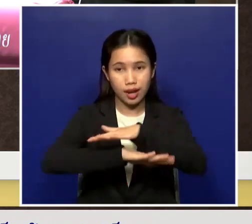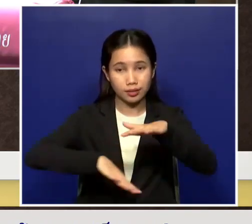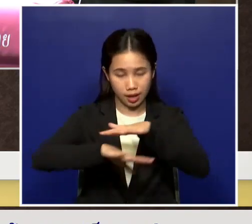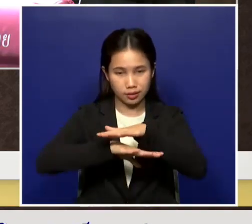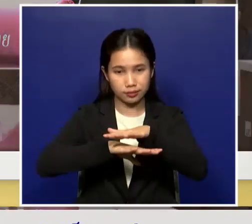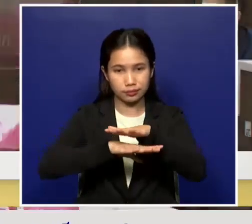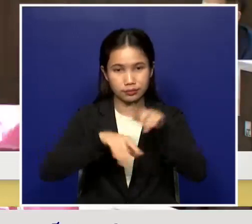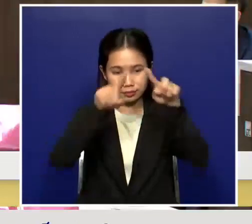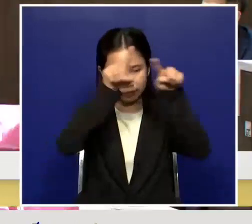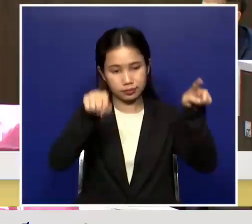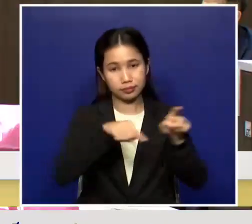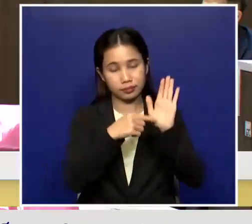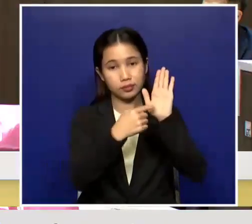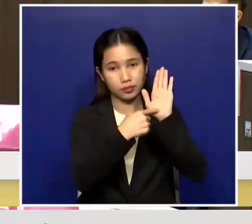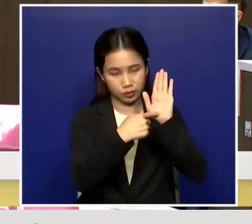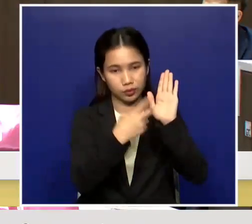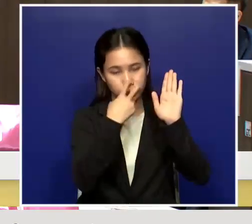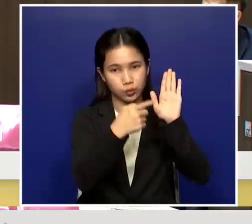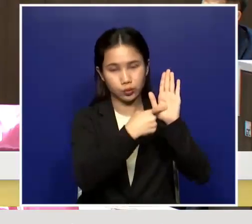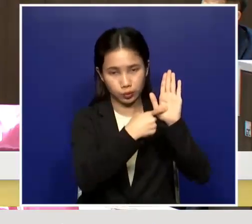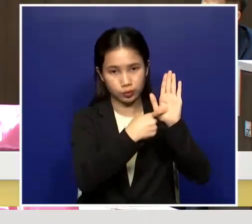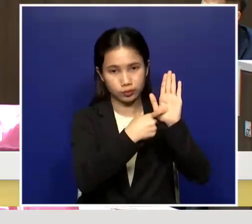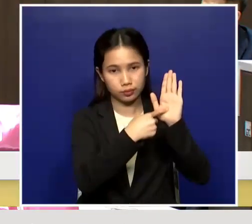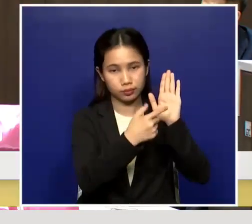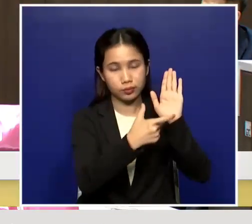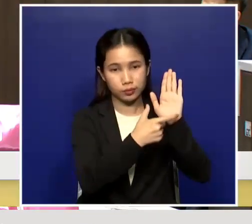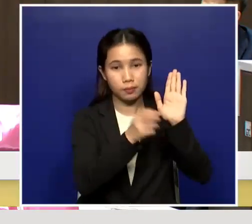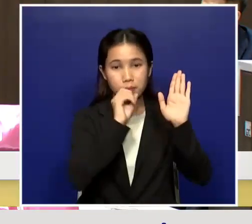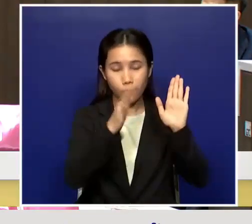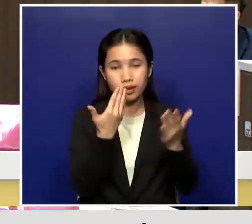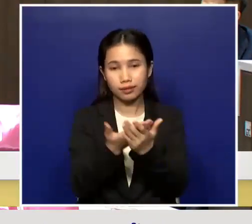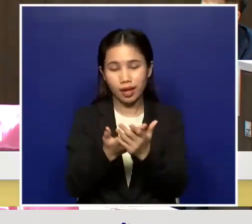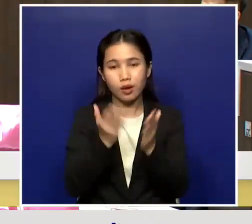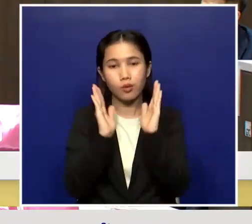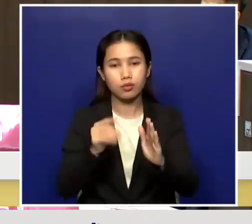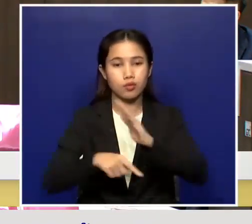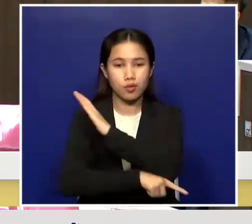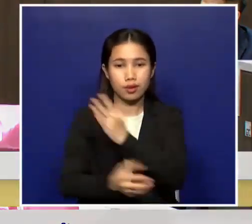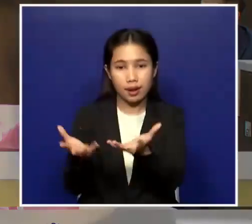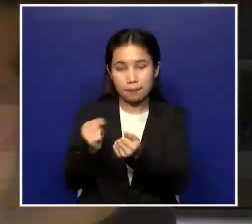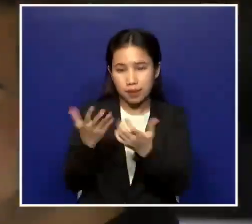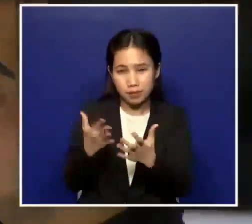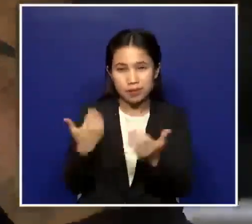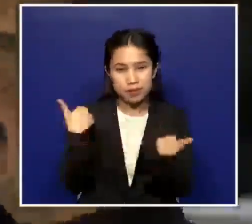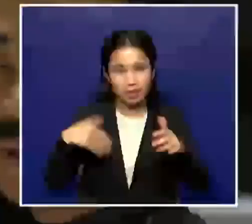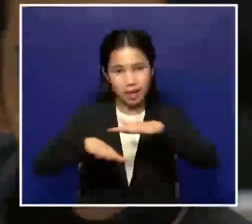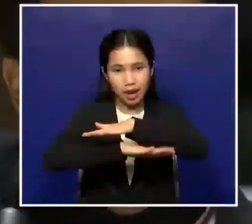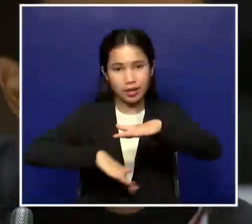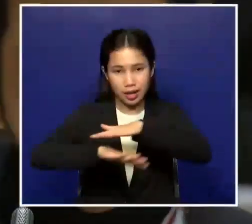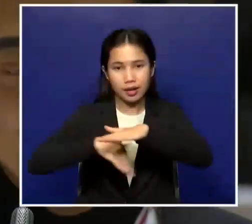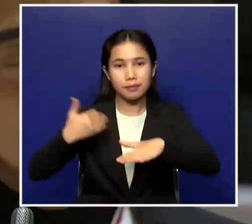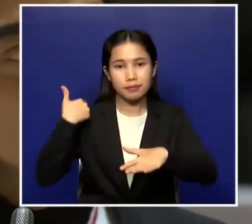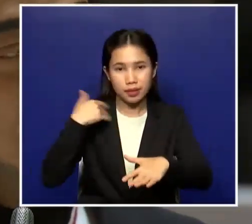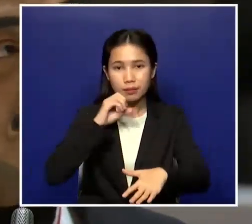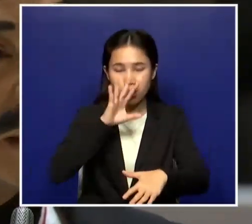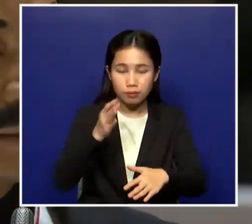ครับแต่ละใบเสร็จที่ว่าไม่รับเงินคนชั่วนะนี่คือใบเสร็จสรุปว่ามีใบเสร็จเกี่ยวกับเรื่องอะไรบ้างรถ